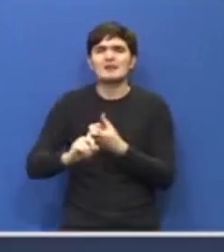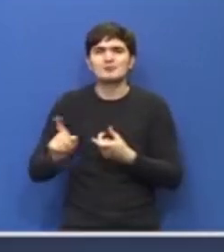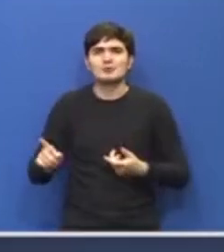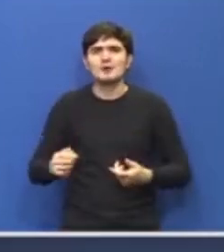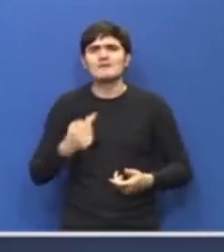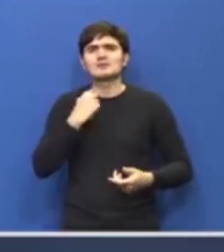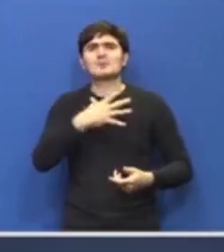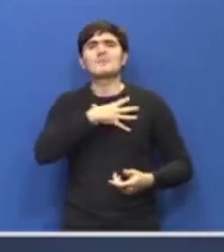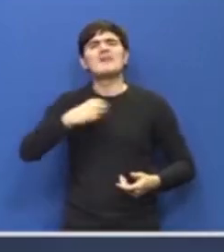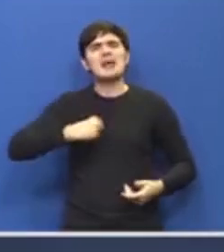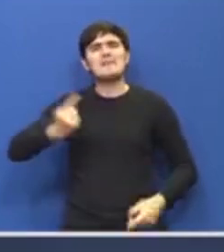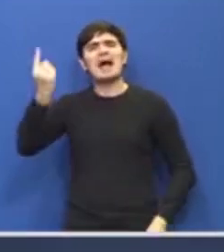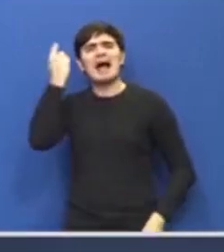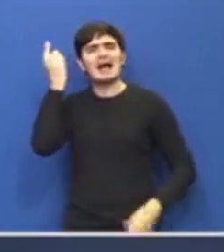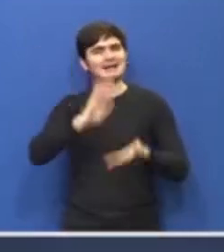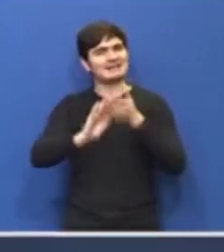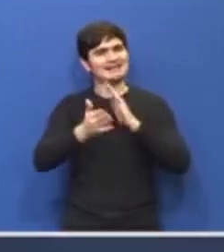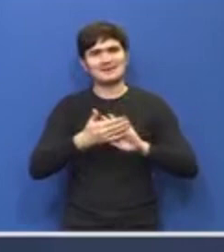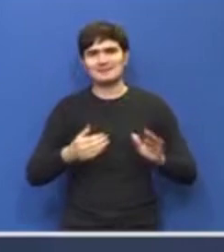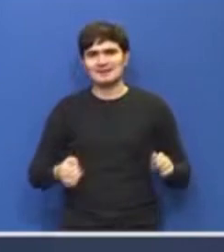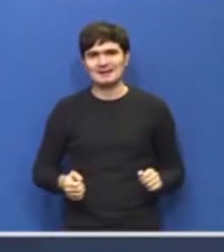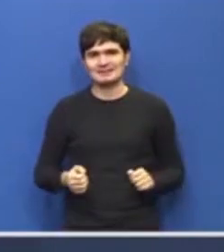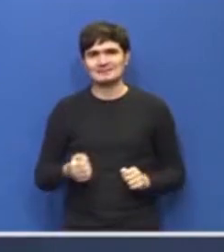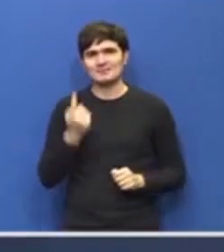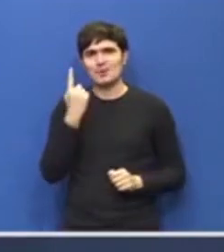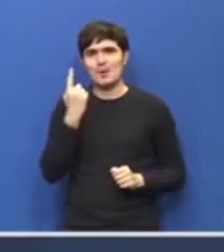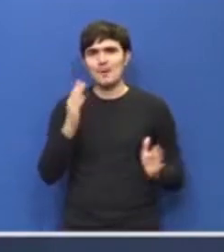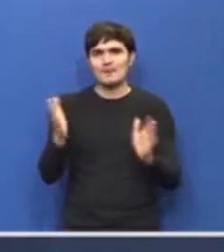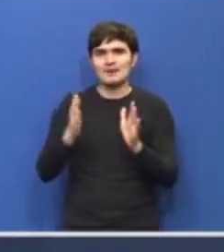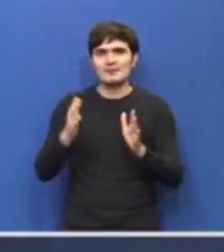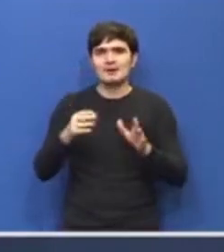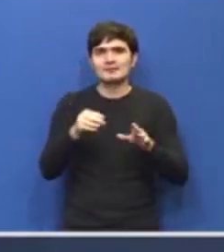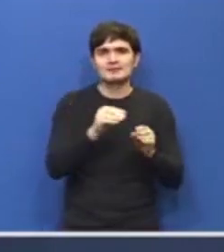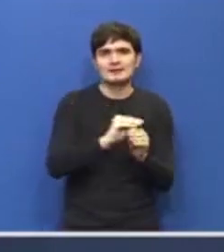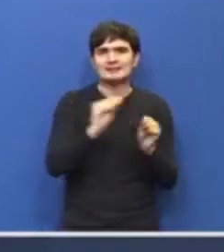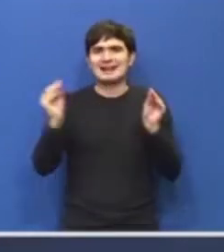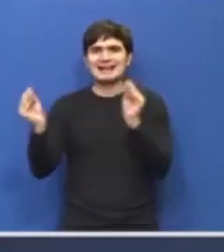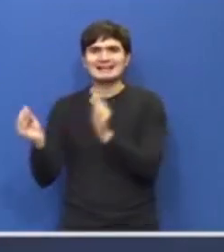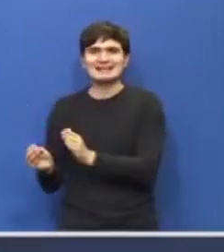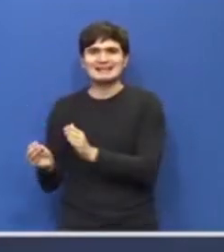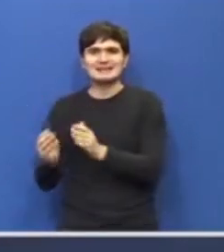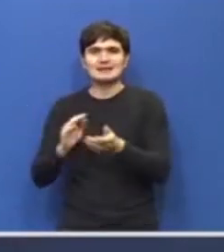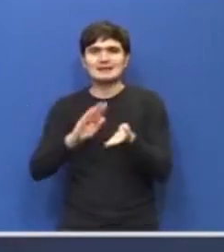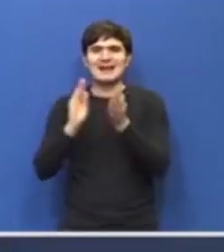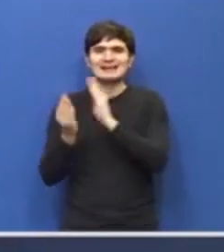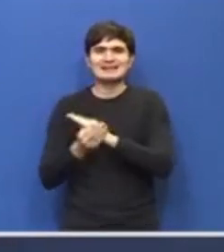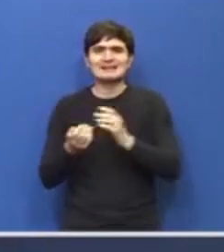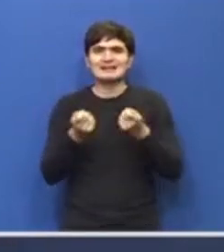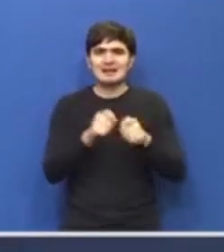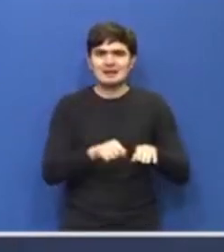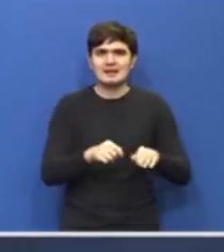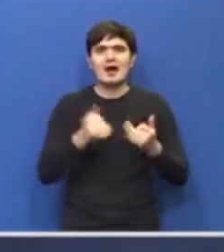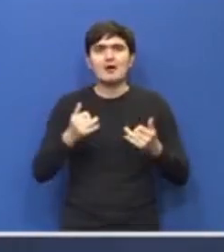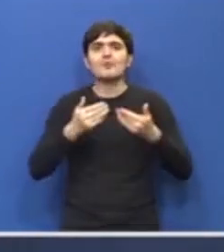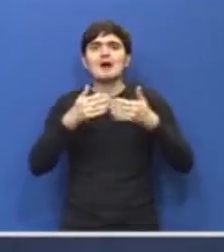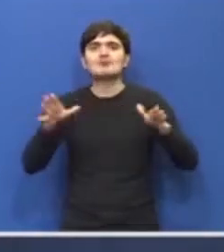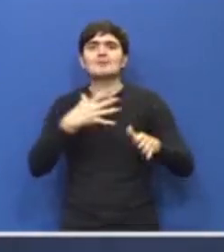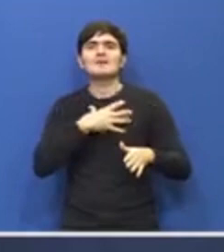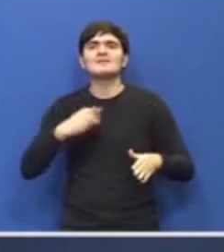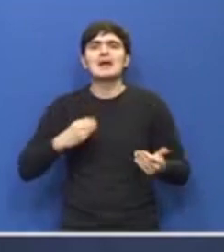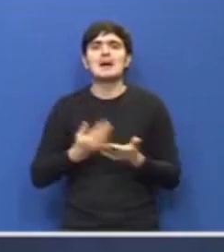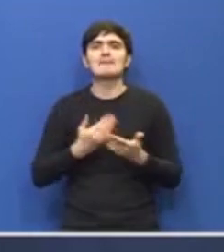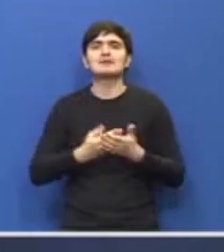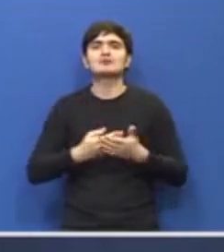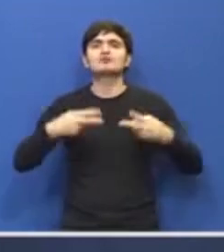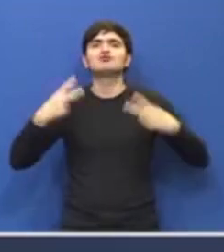epocă s-a terminat, o epocă de tranziție se încheie, o epocă a civilizației și a legalității începem. Dacă sunt întrebări,